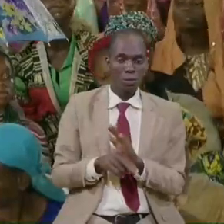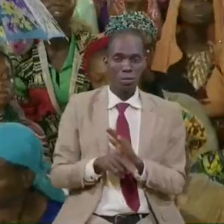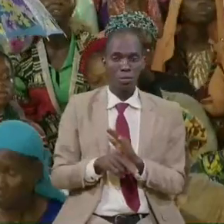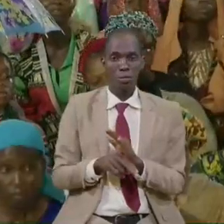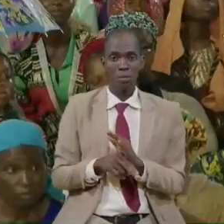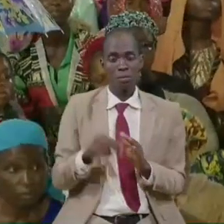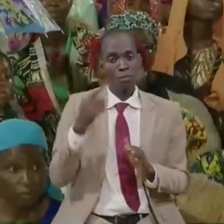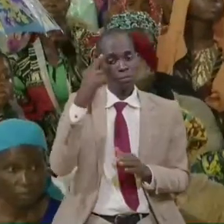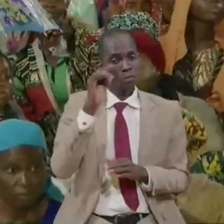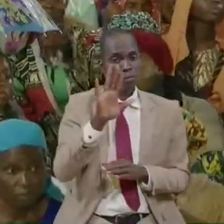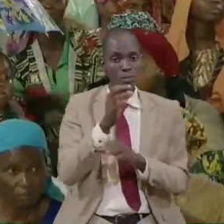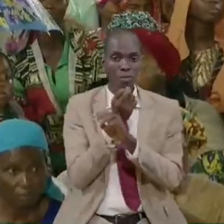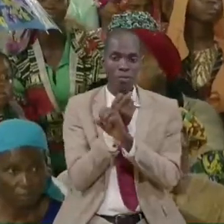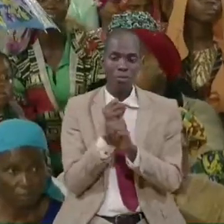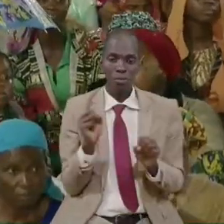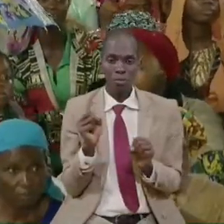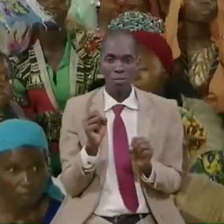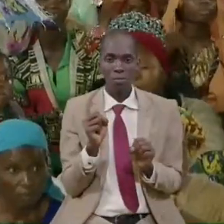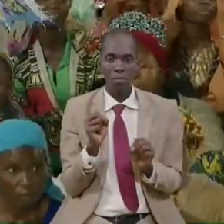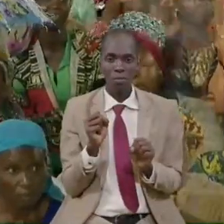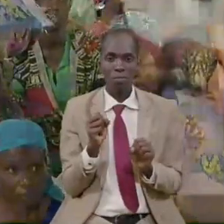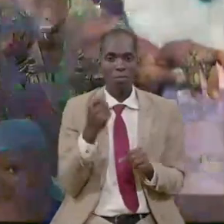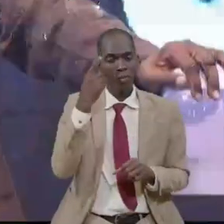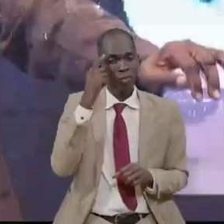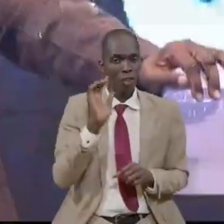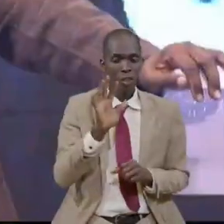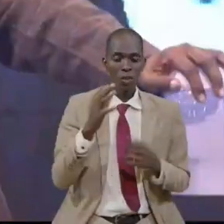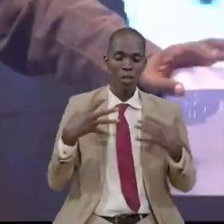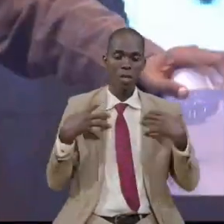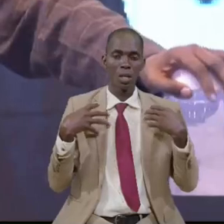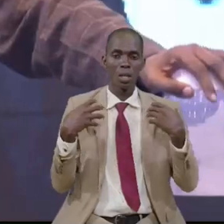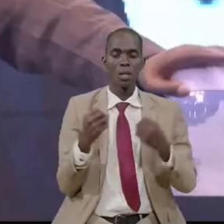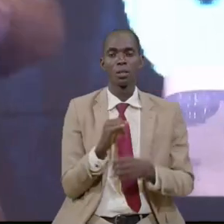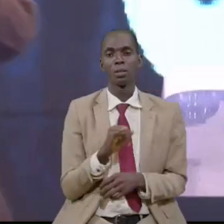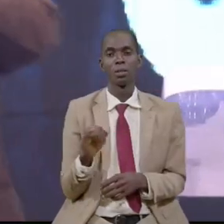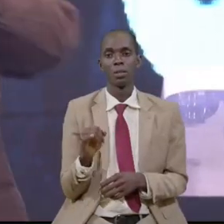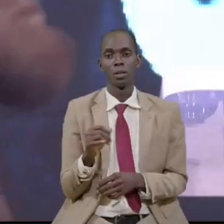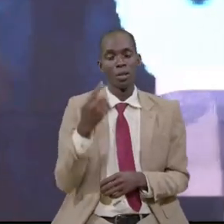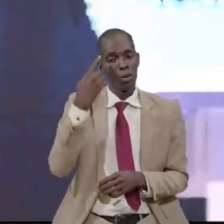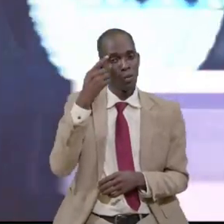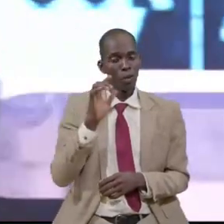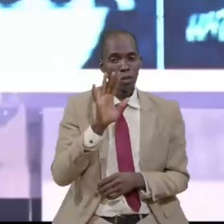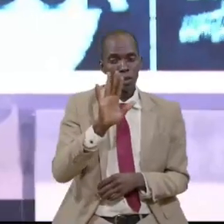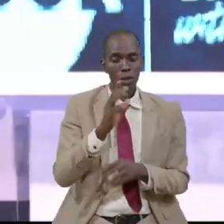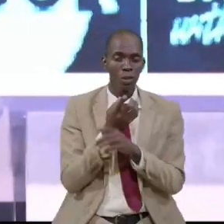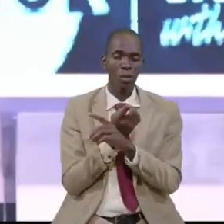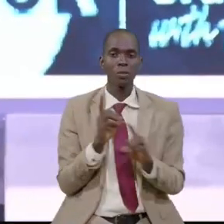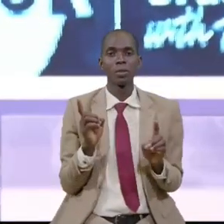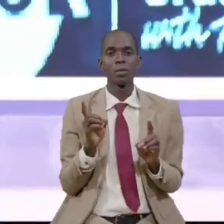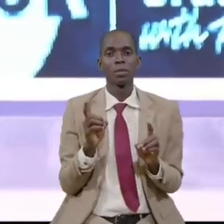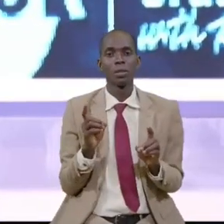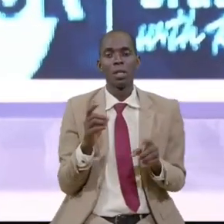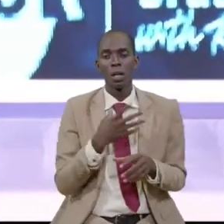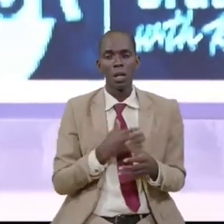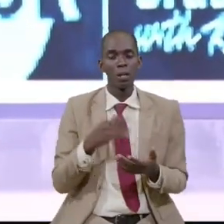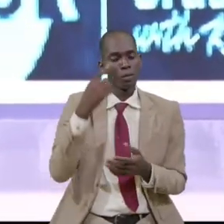pour votre salut, pour votre guérison, pour votre délivrance et